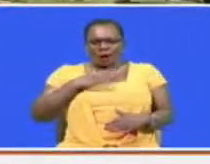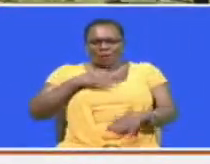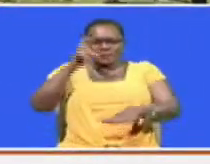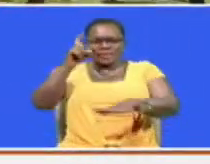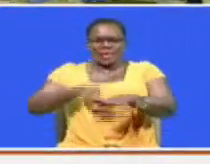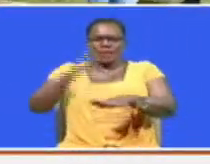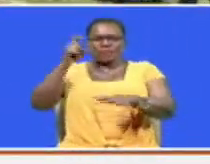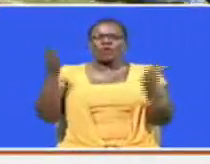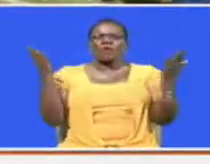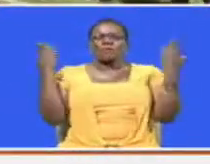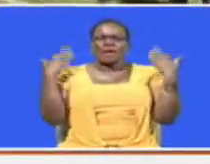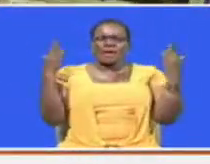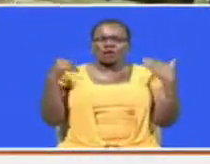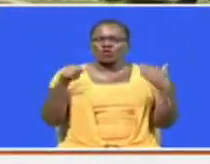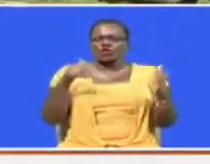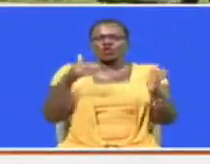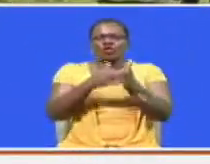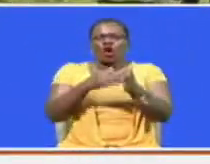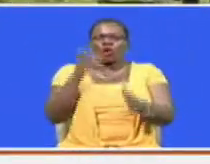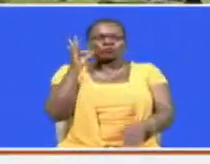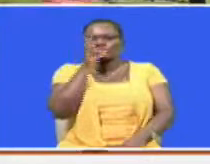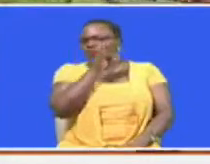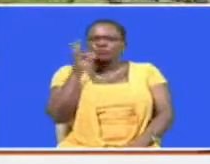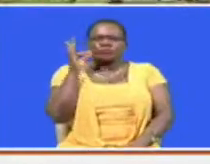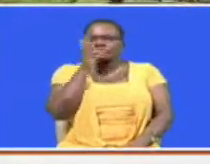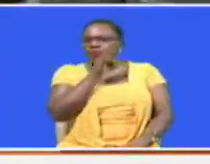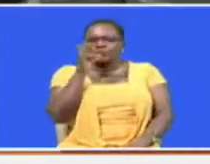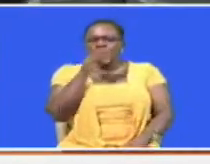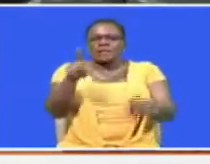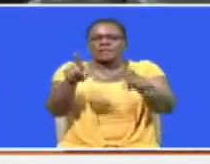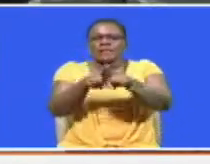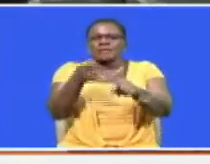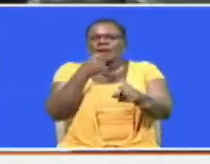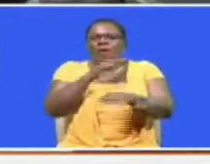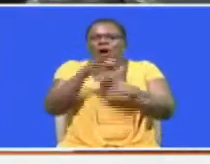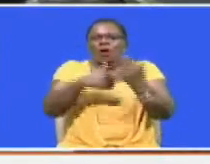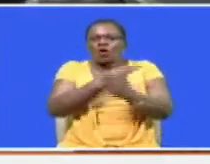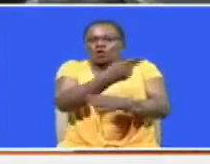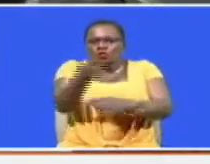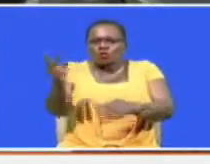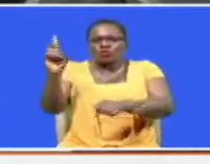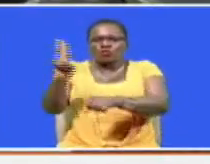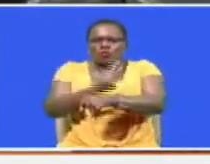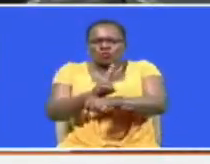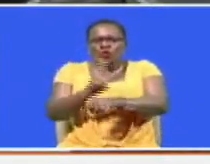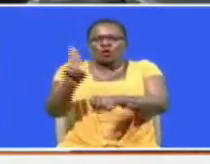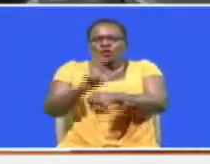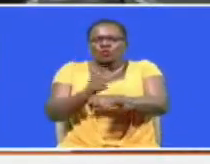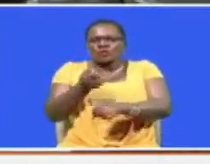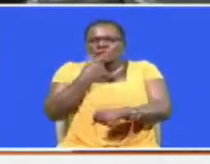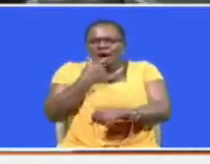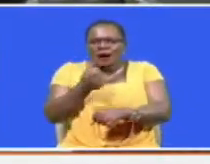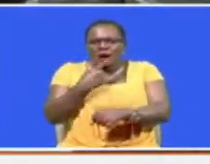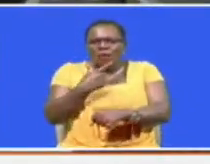Embu na Meru wasikule miraa. Na alafu ndawa ambazo zote unatumia, utumie ndawa